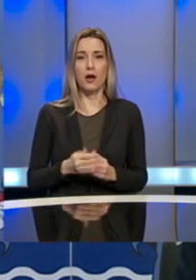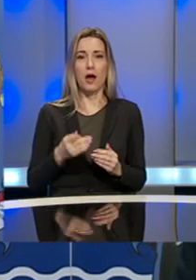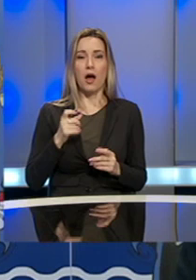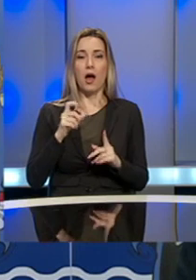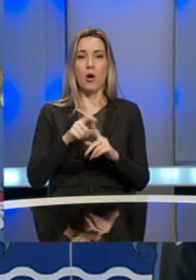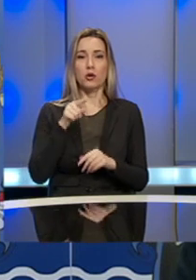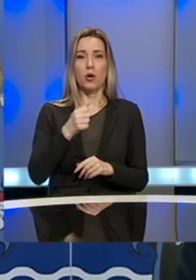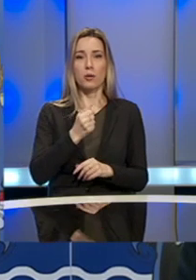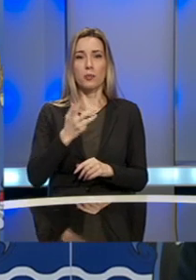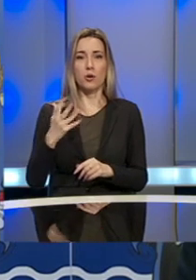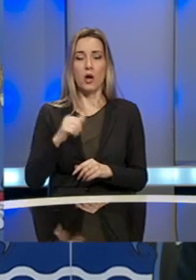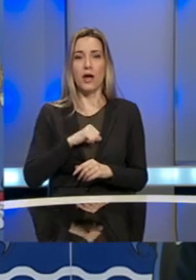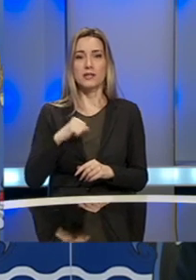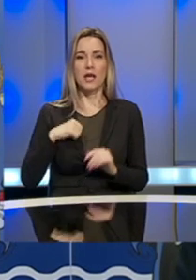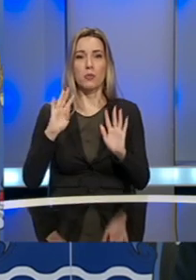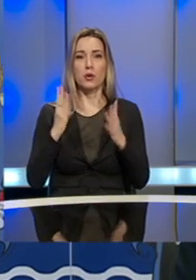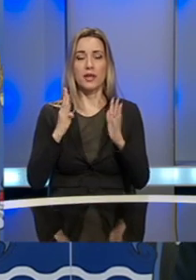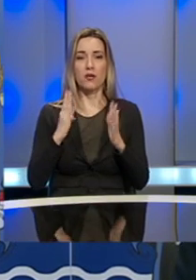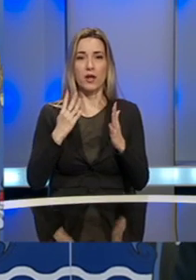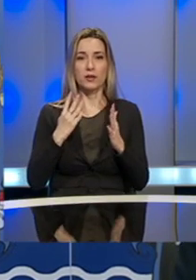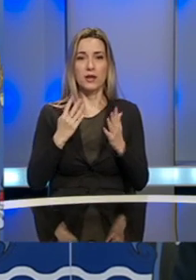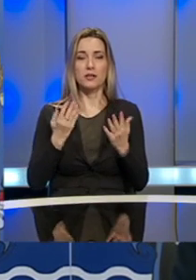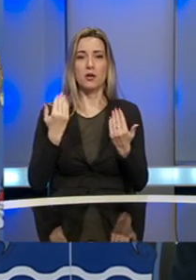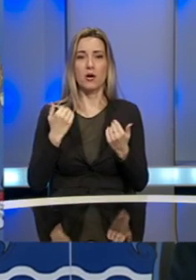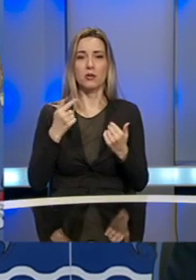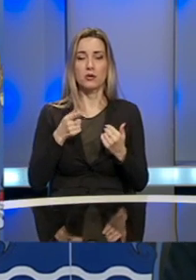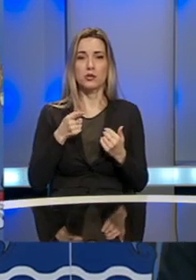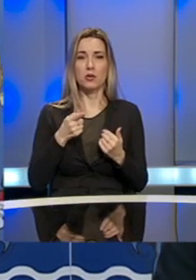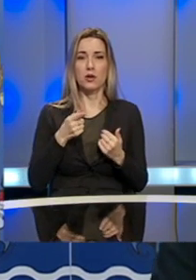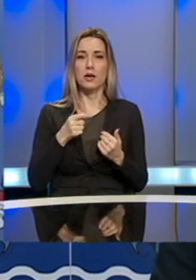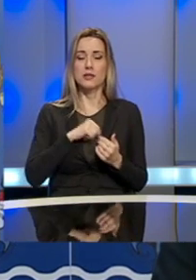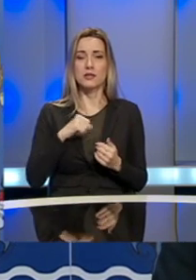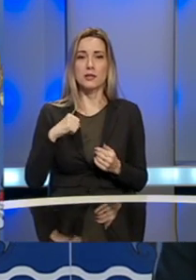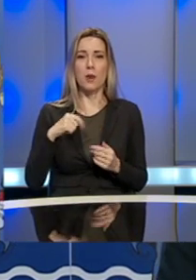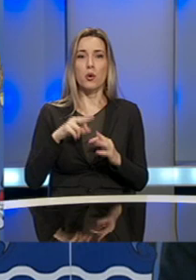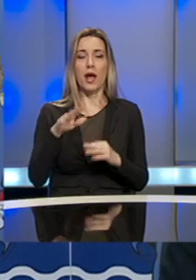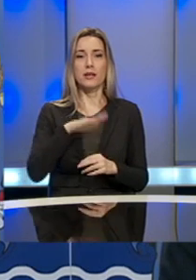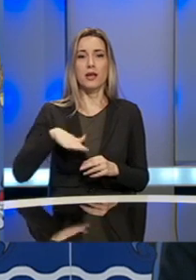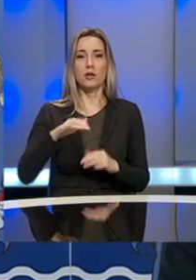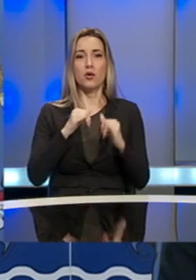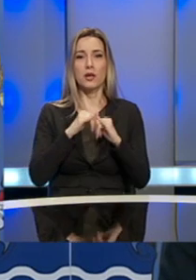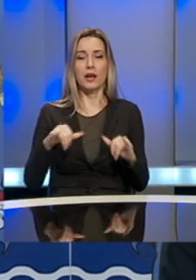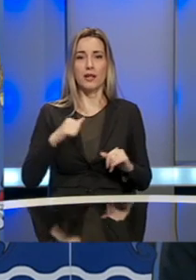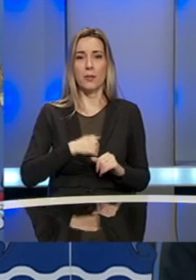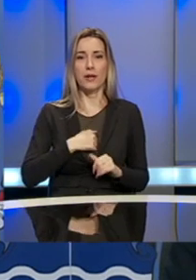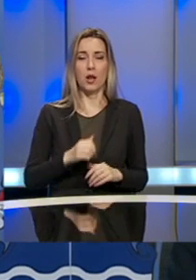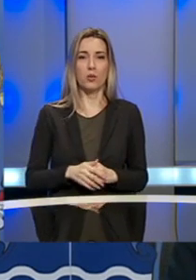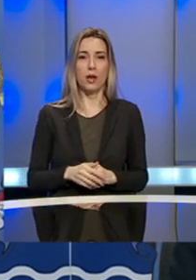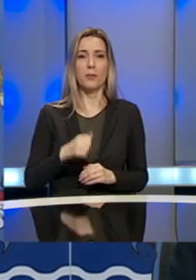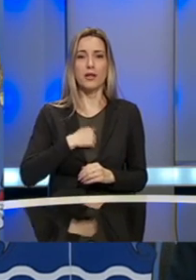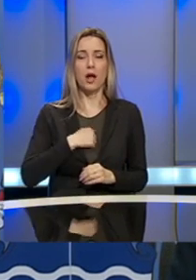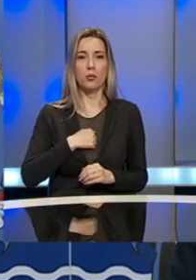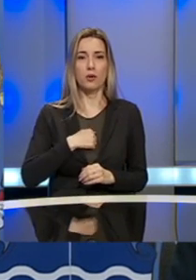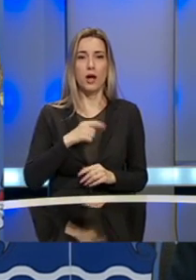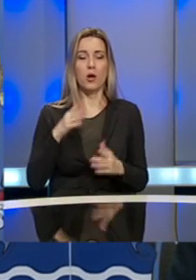od tog broja samo 19, odnosno 19 od tog broja je samo na teritoriji grada Banja Luke. Banja Luka